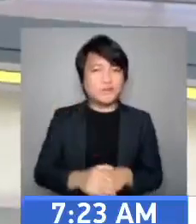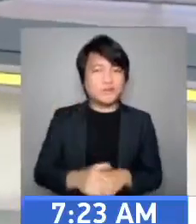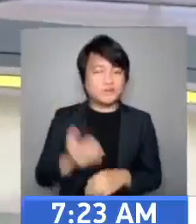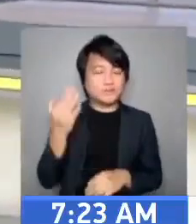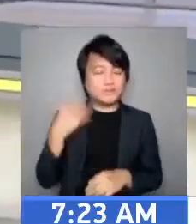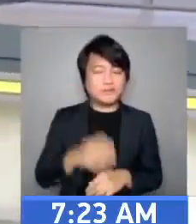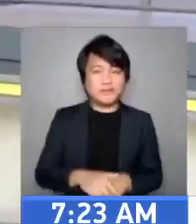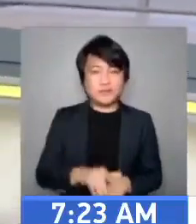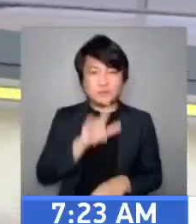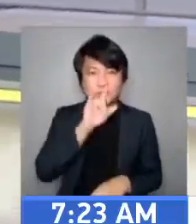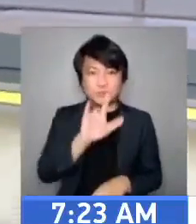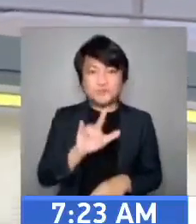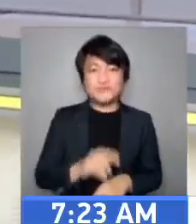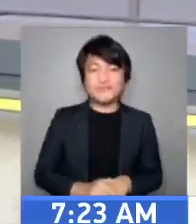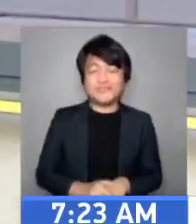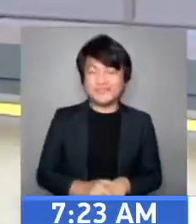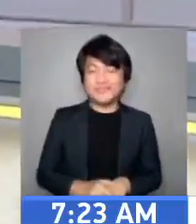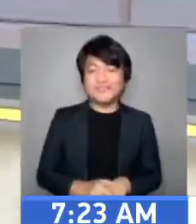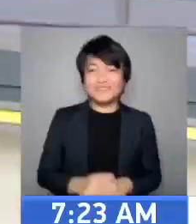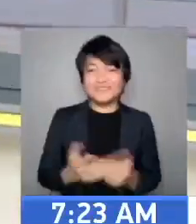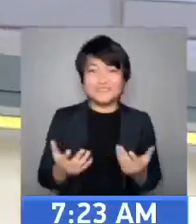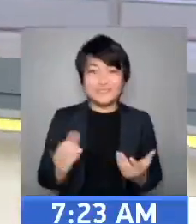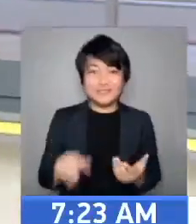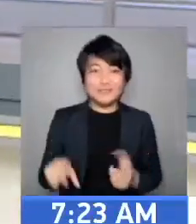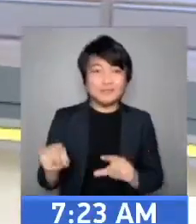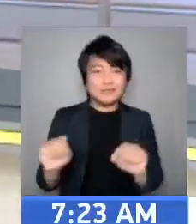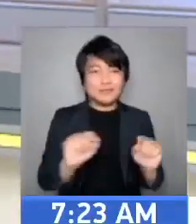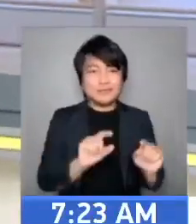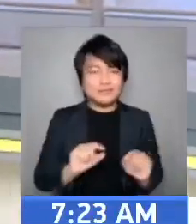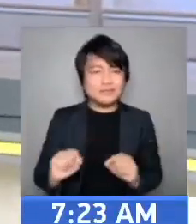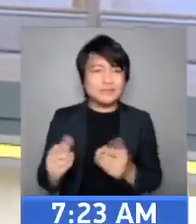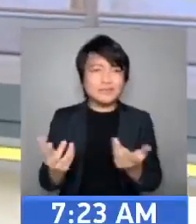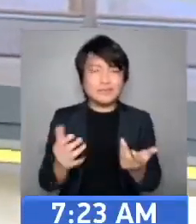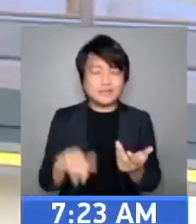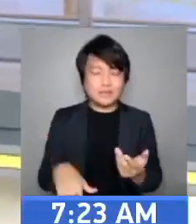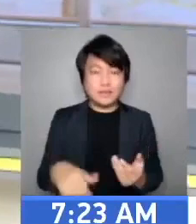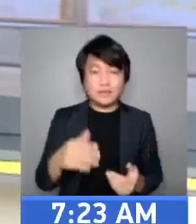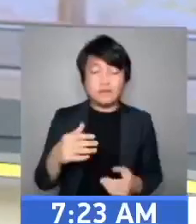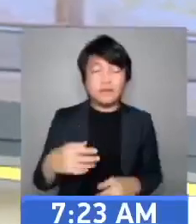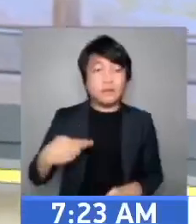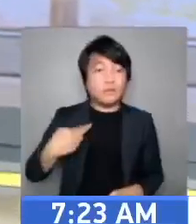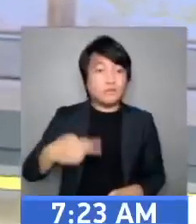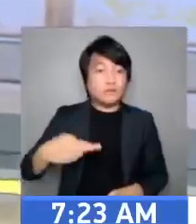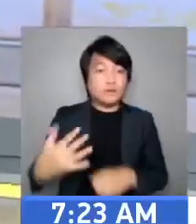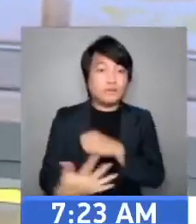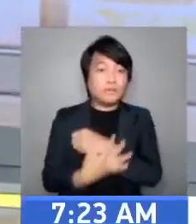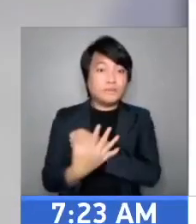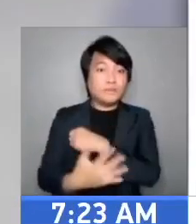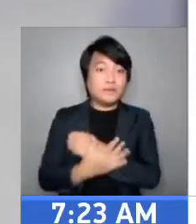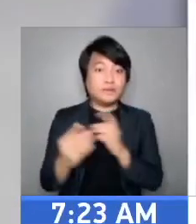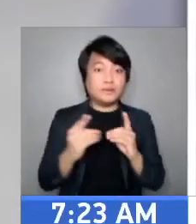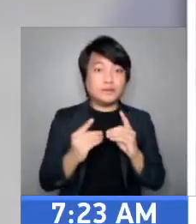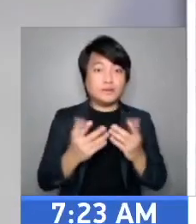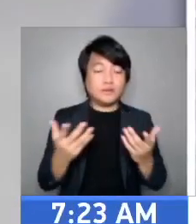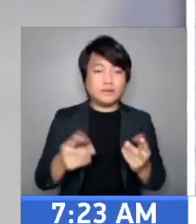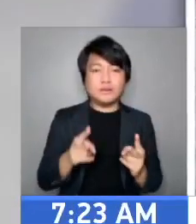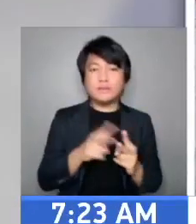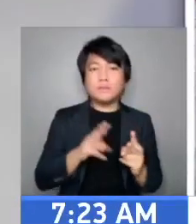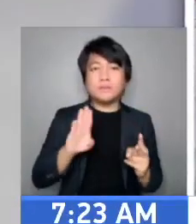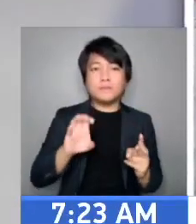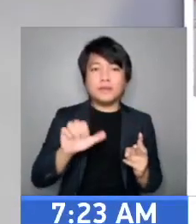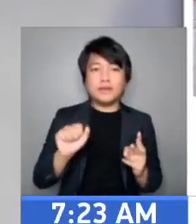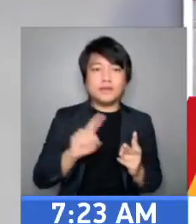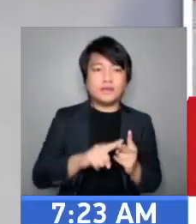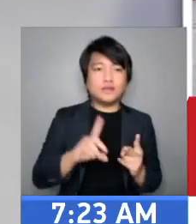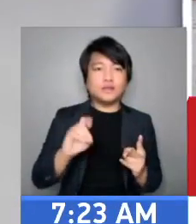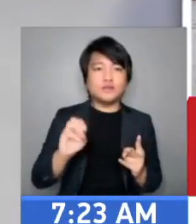At ito pa another chika, usap-usapan ang romantic beach date ni Bea Alonzo at Dominic Roque. Kilig overload ang fans sa post